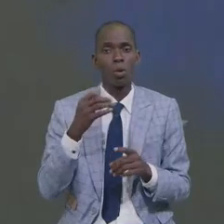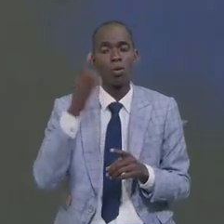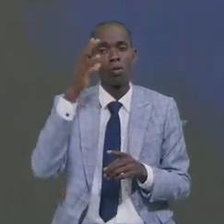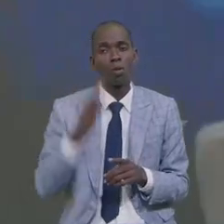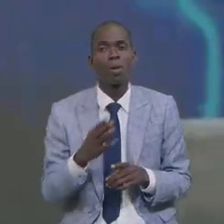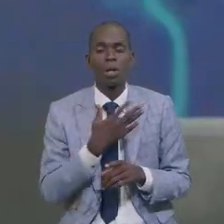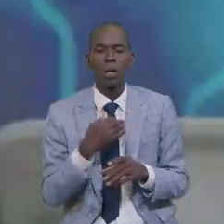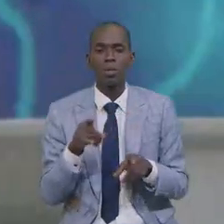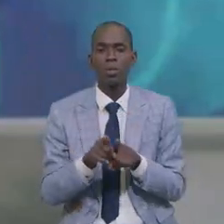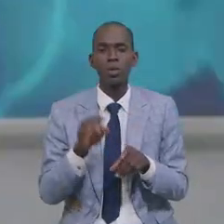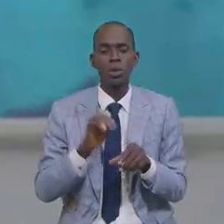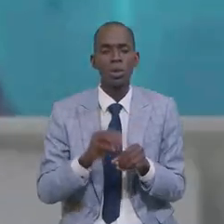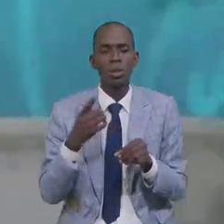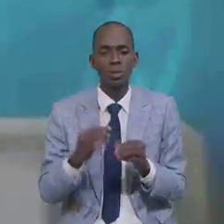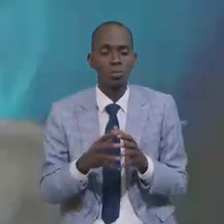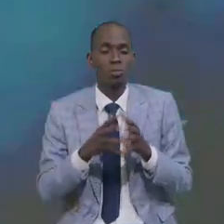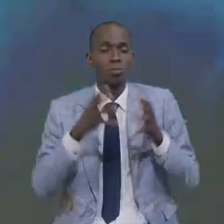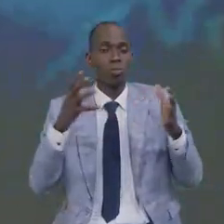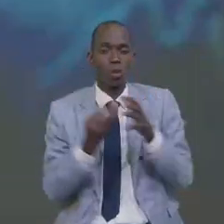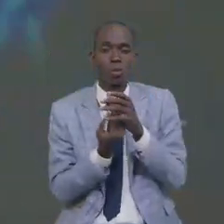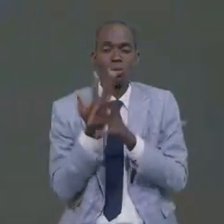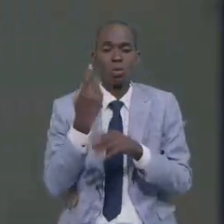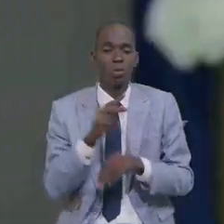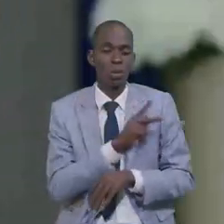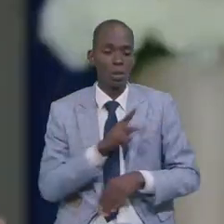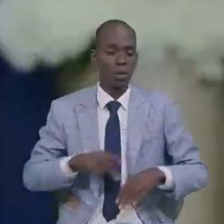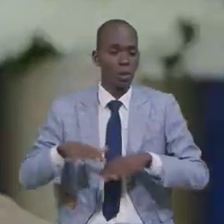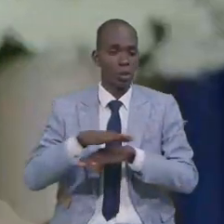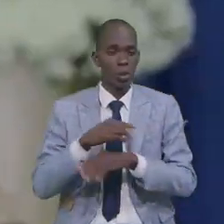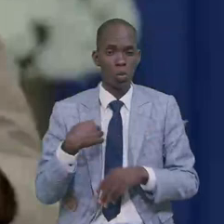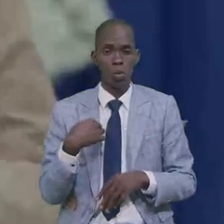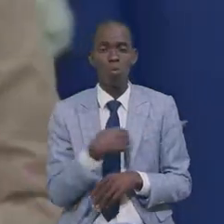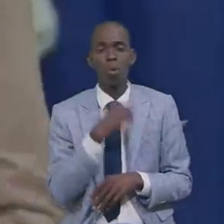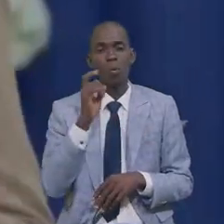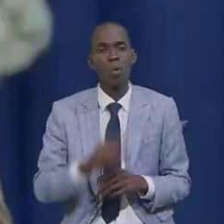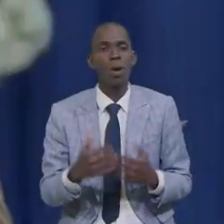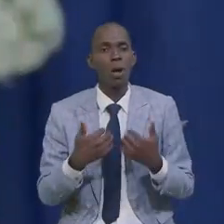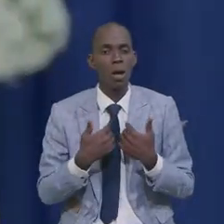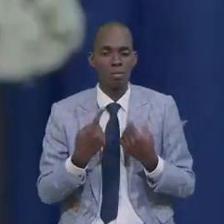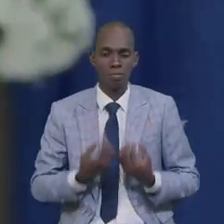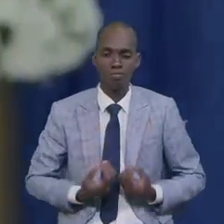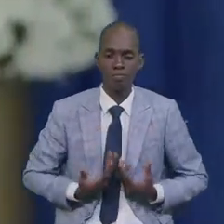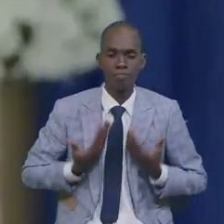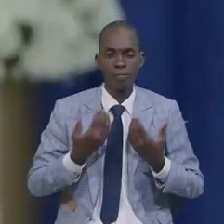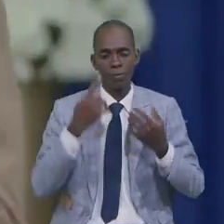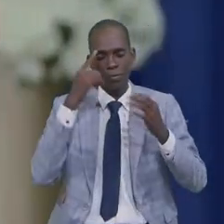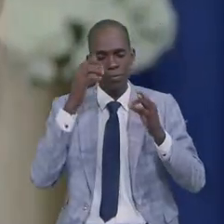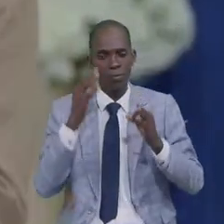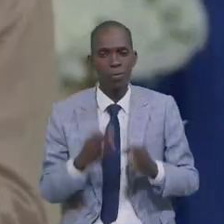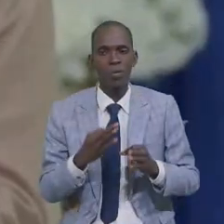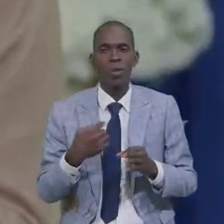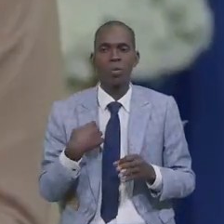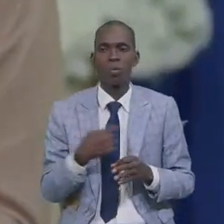et dans l'expansion du royaume. Nous devons avoir le désir, la décision, et nous